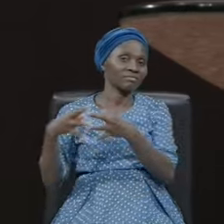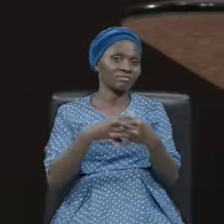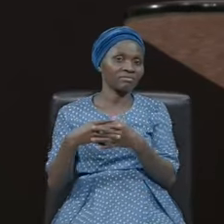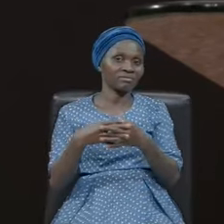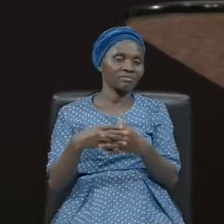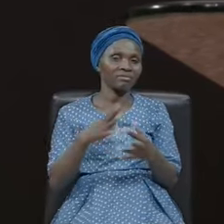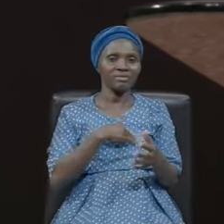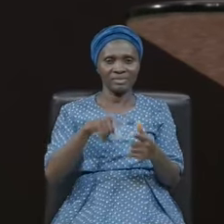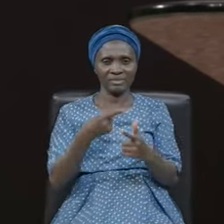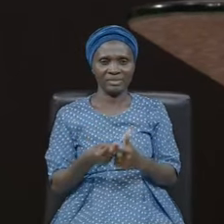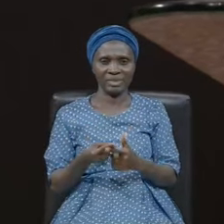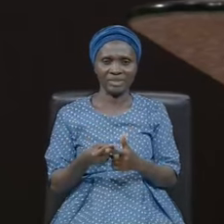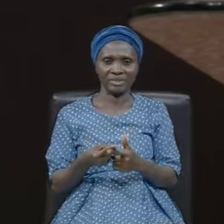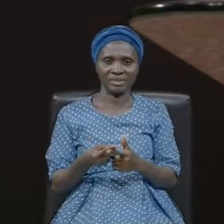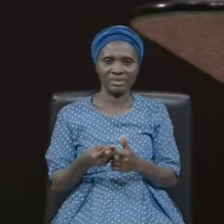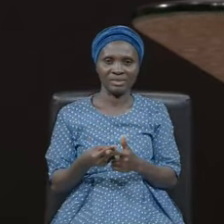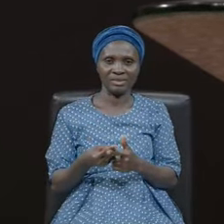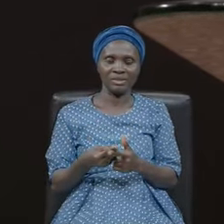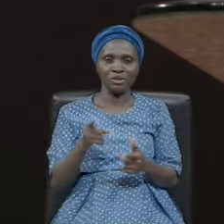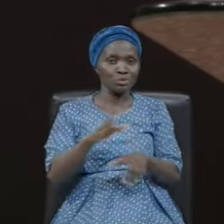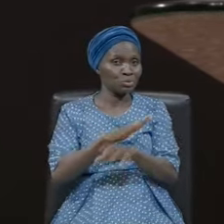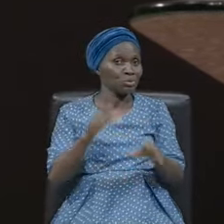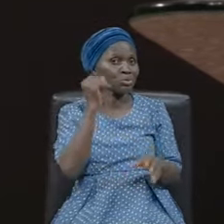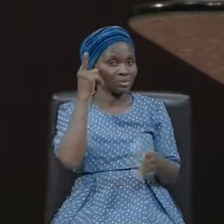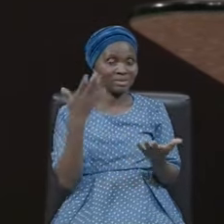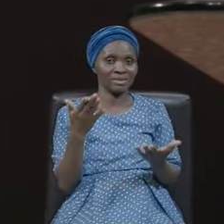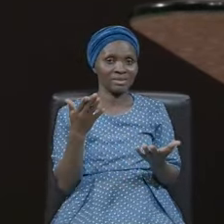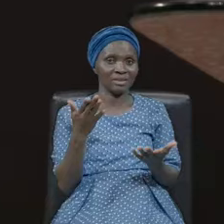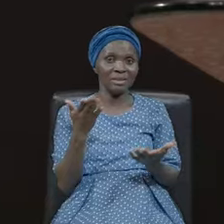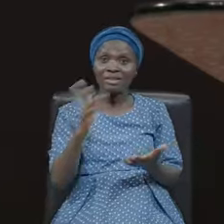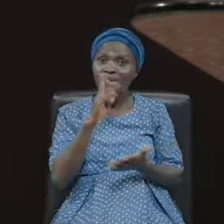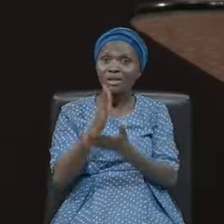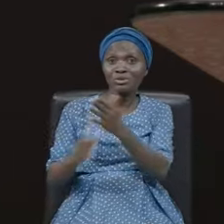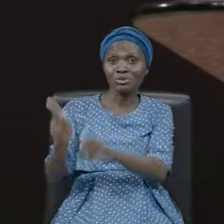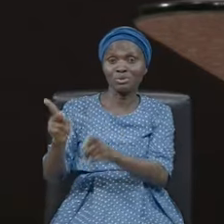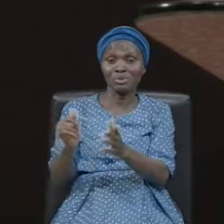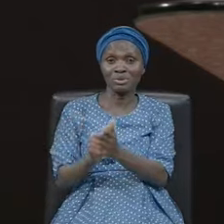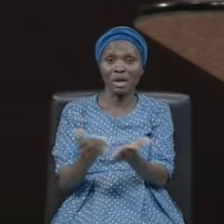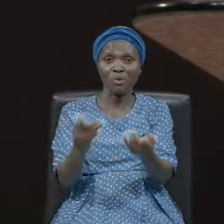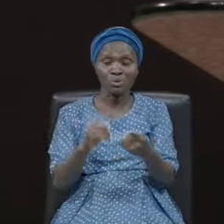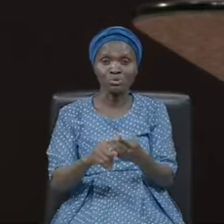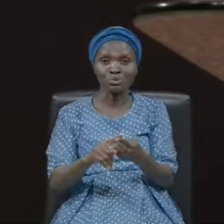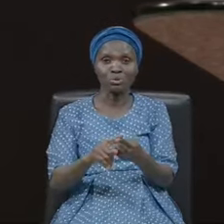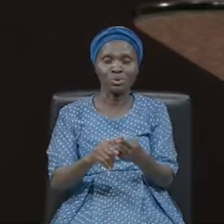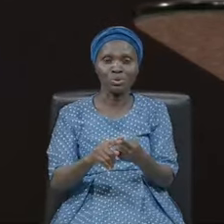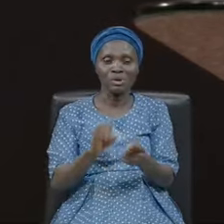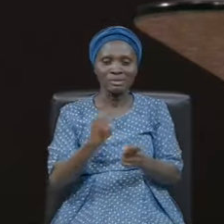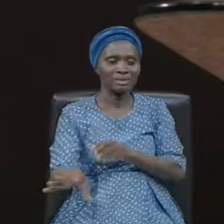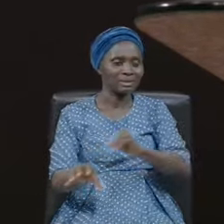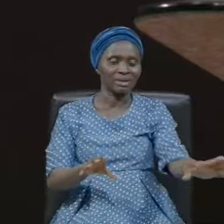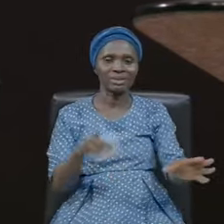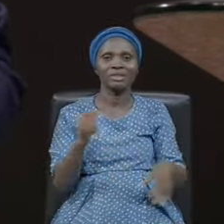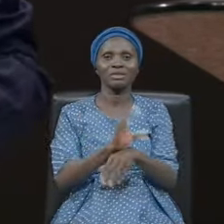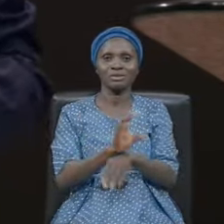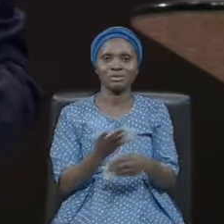ce sont des perturbateurs. Ce sont des fausseurs de troubles. Qu'est-ce que vous faites là-bas? Que votre pasteur a immigré